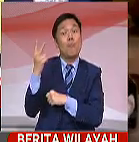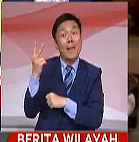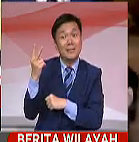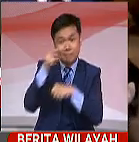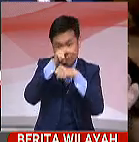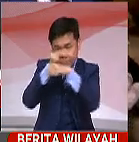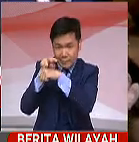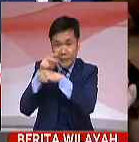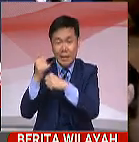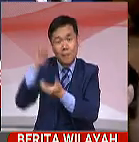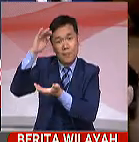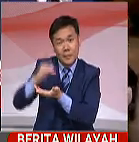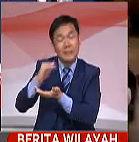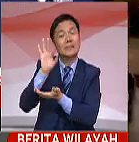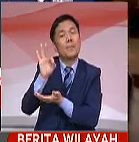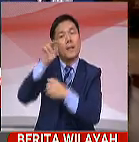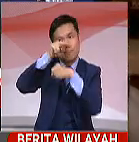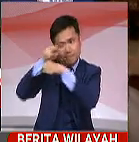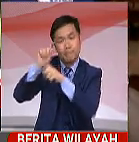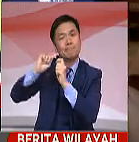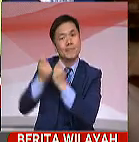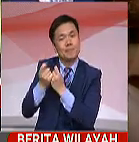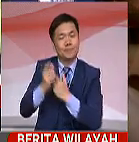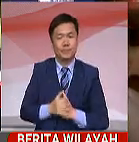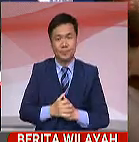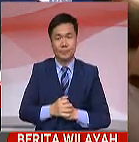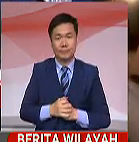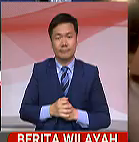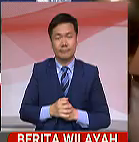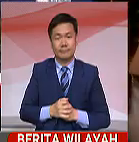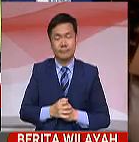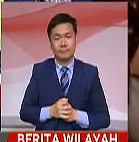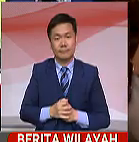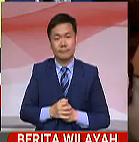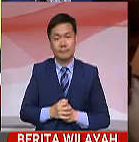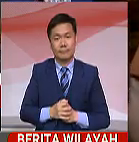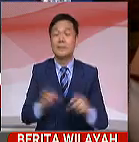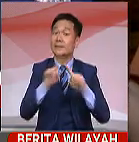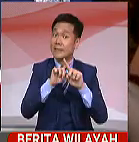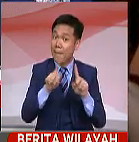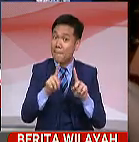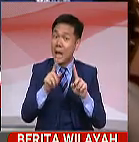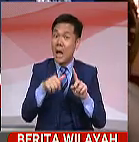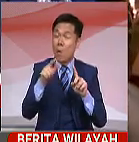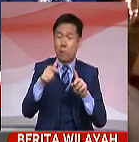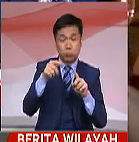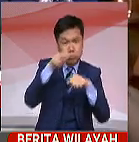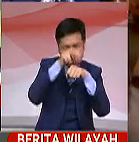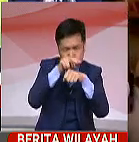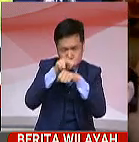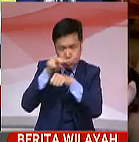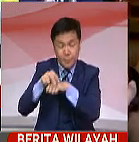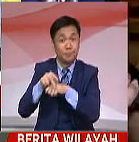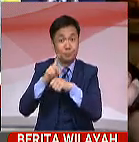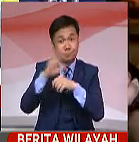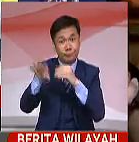akan kurangkan kepada 9. Walau bagaimanapun, kita akan tambah daripada kekuatan pasukan pemantau ini yang akan